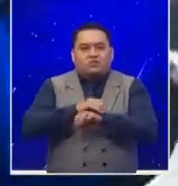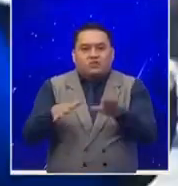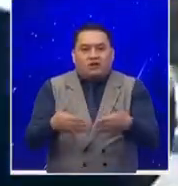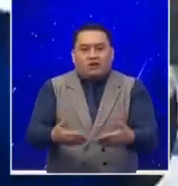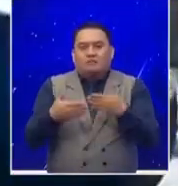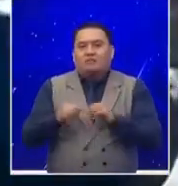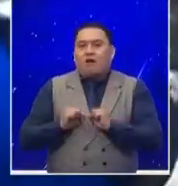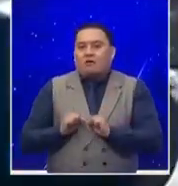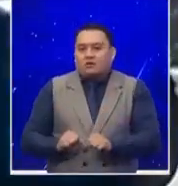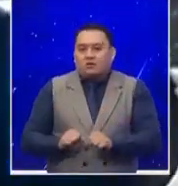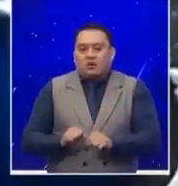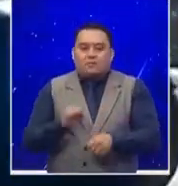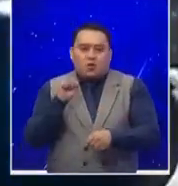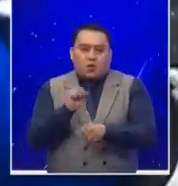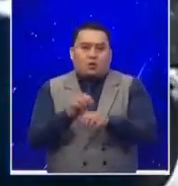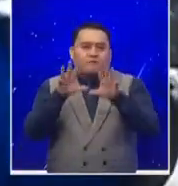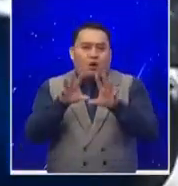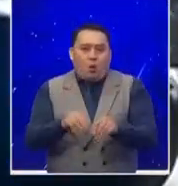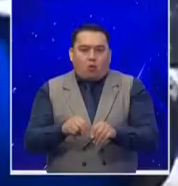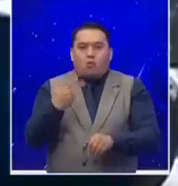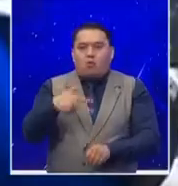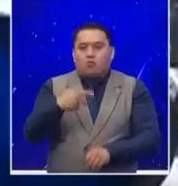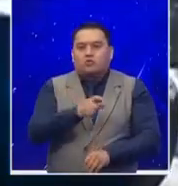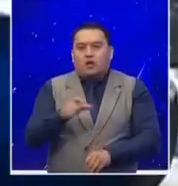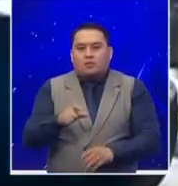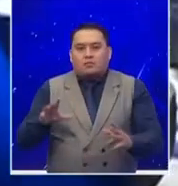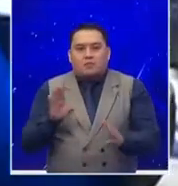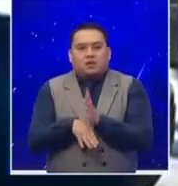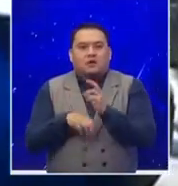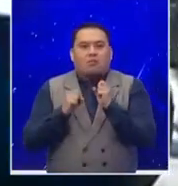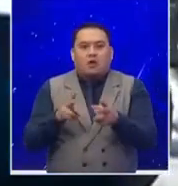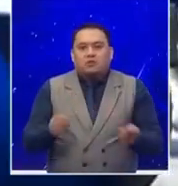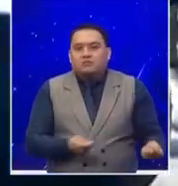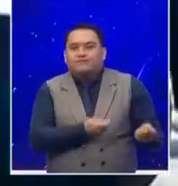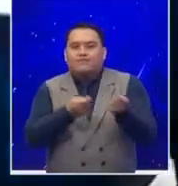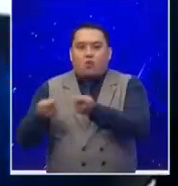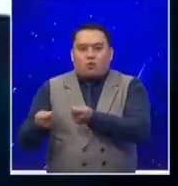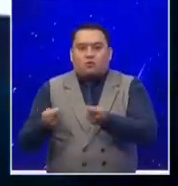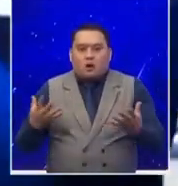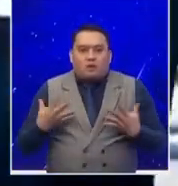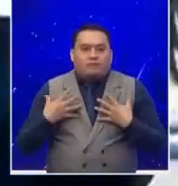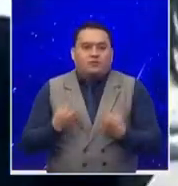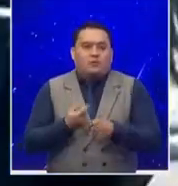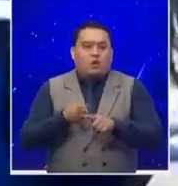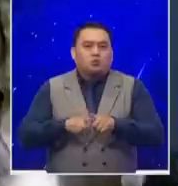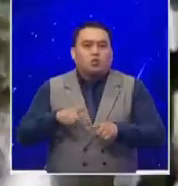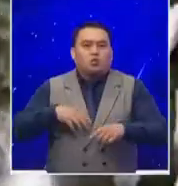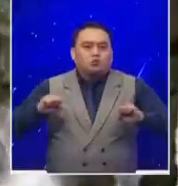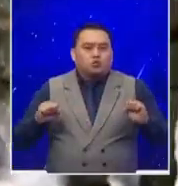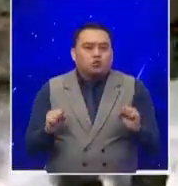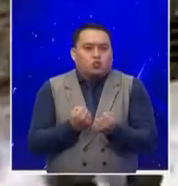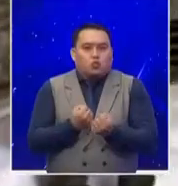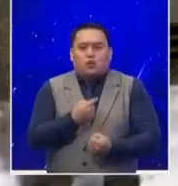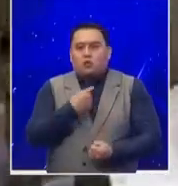пәтерлерге таралуына жол берілмеді. Мұнымен қоса 30 адамды қауіпсіз жерге шығарып аман алып қалды. Айта кетсек, Күнсуд қалы